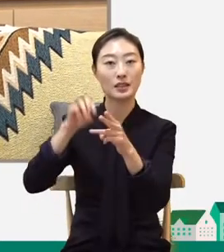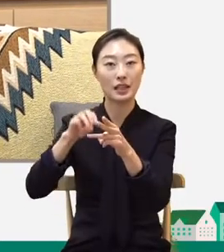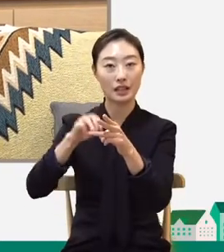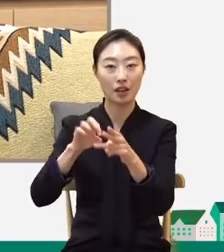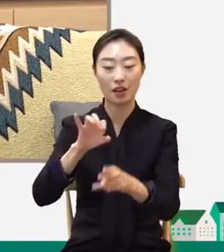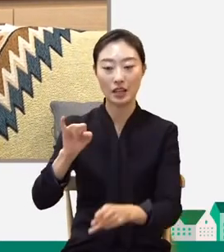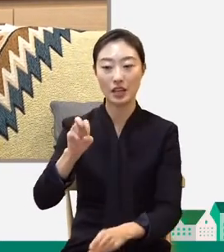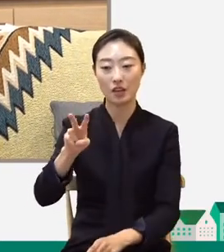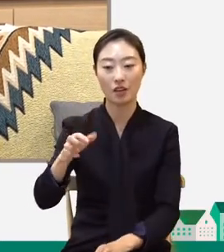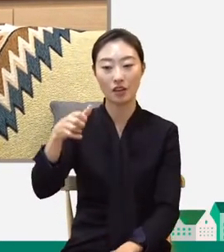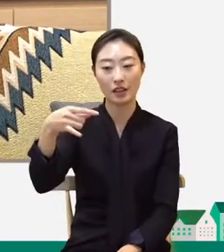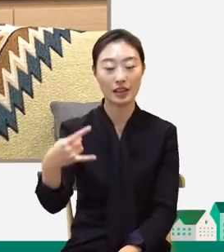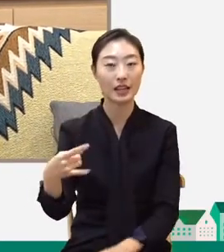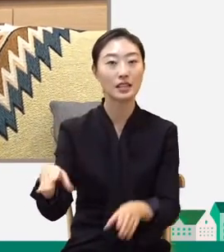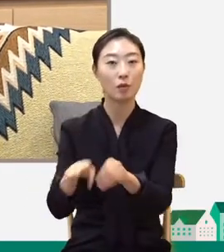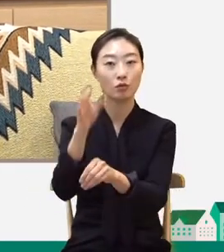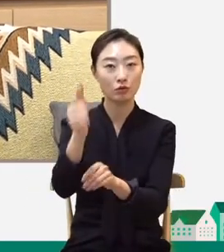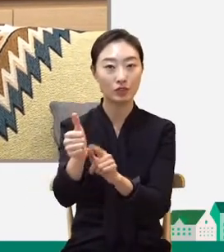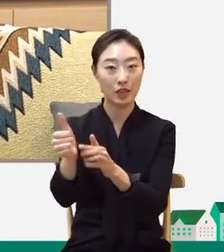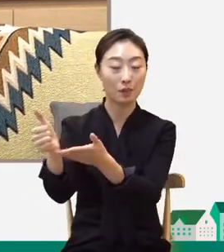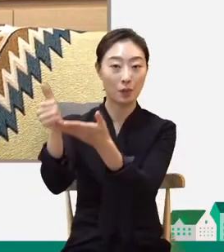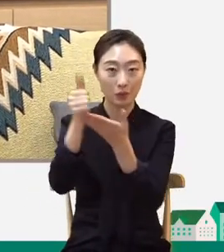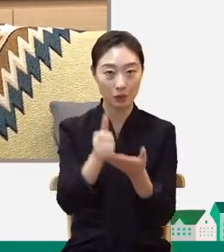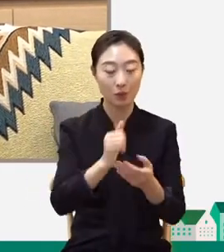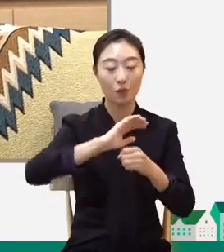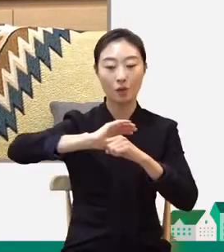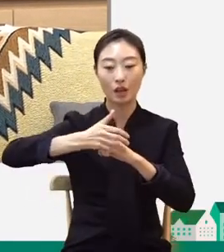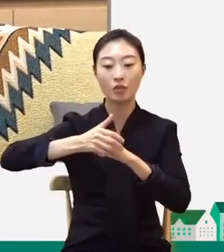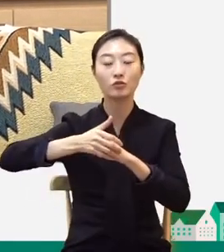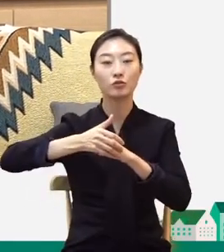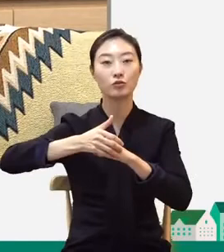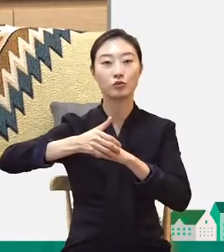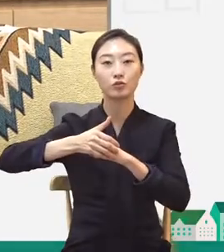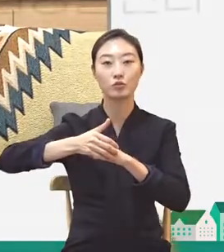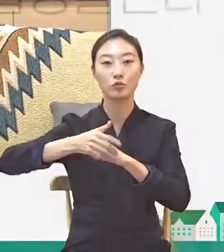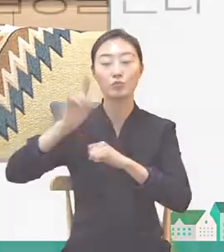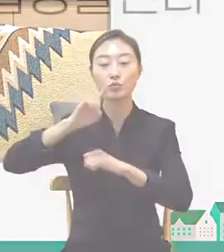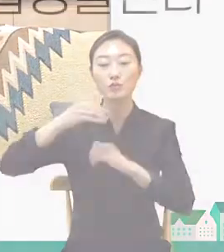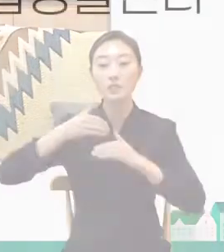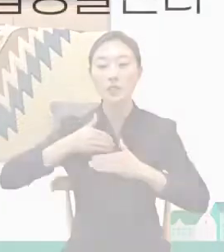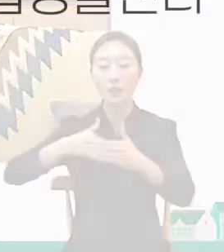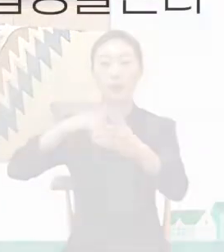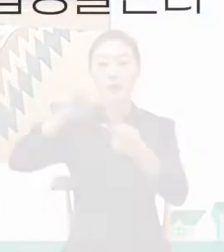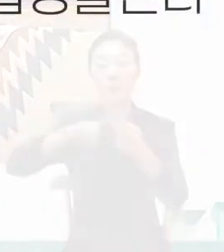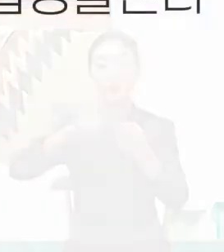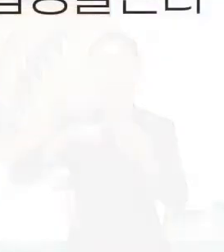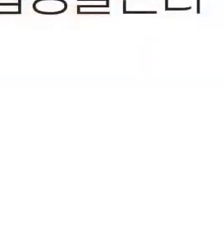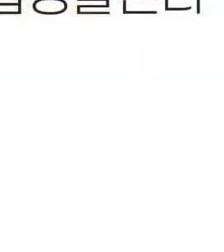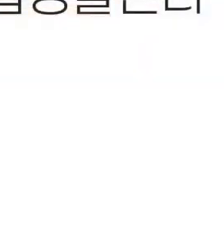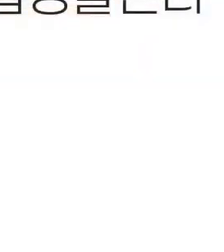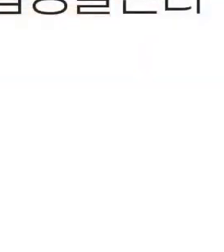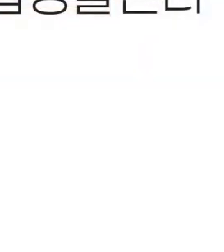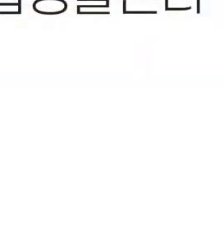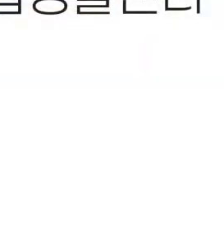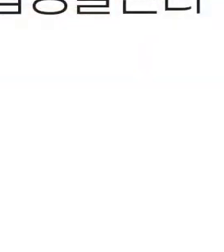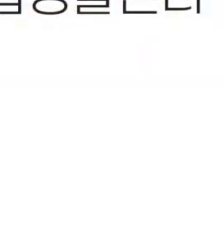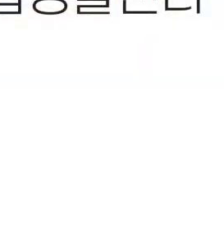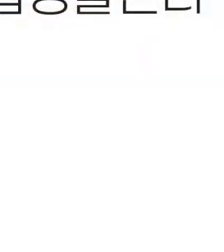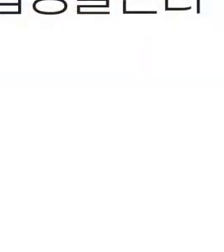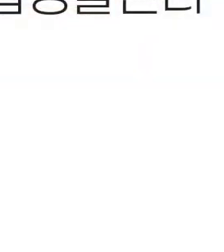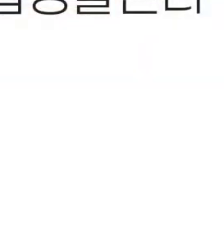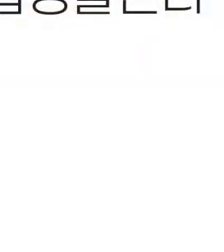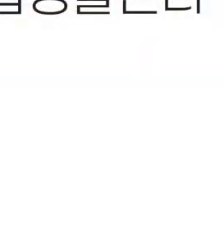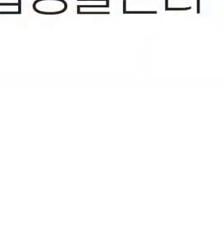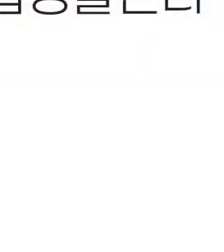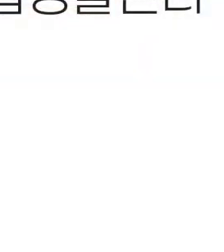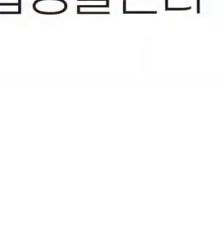이현희 사무국장님을 모시고 또 한번 대구에서 시도를 한번 들어보겠습니다. 이현희 선생님 혹시 자리에 오셨을까요?